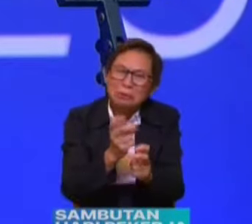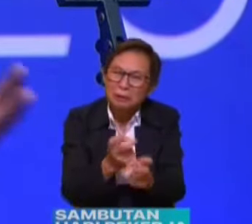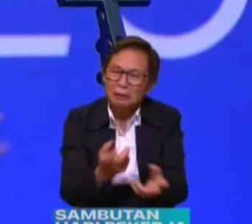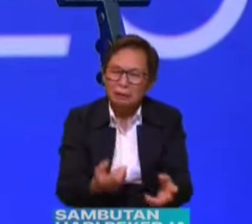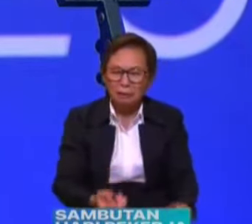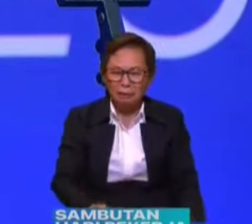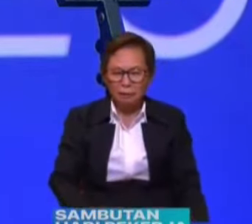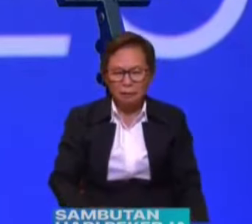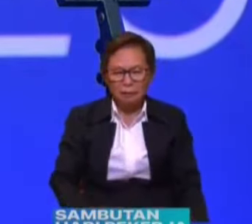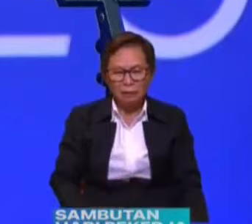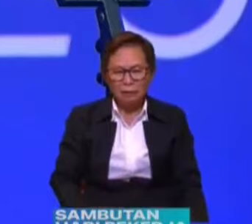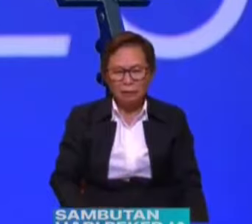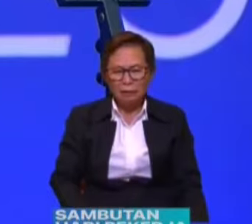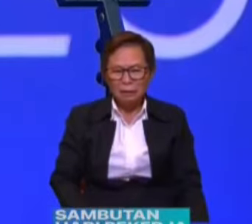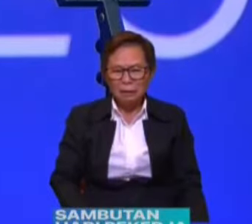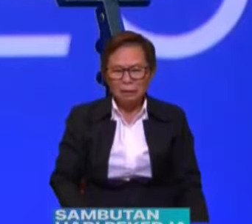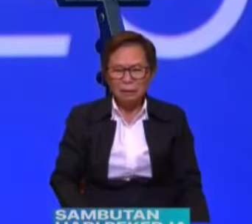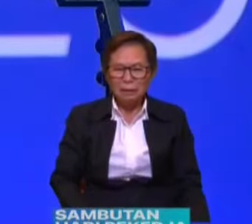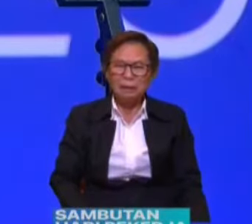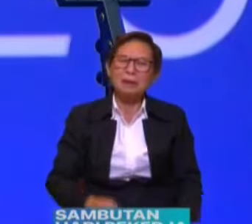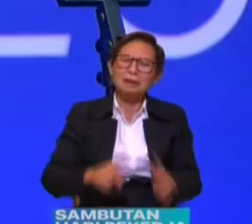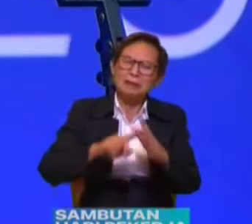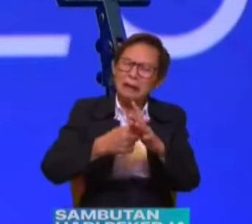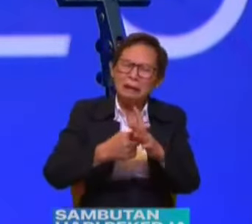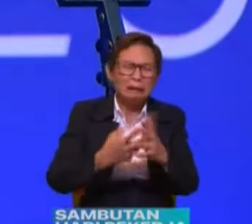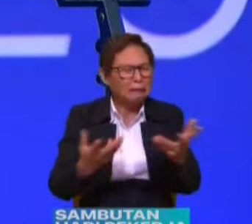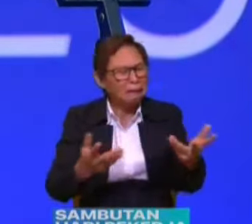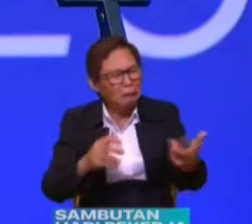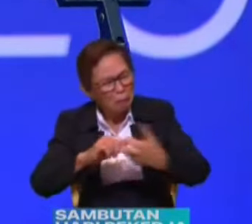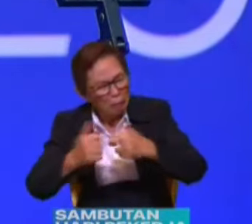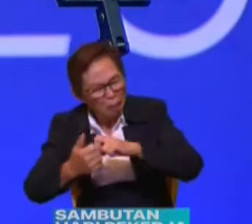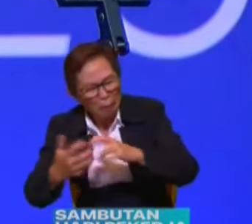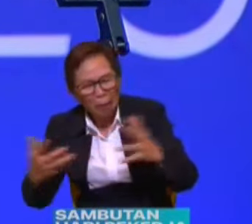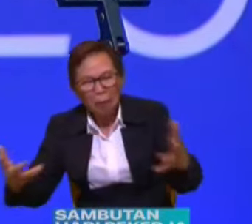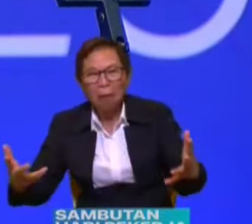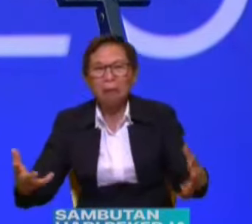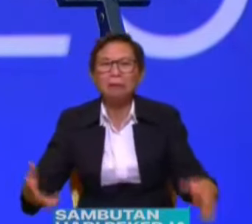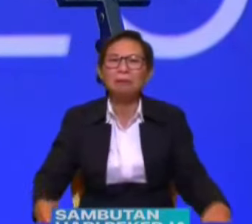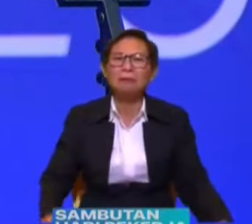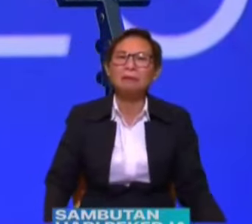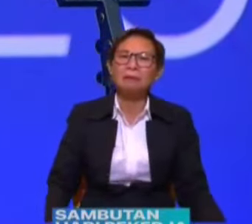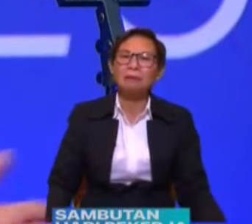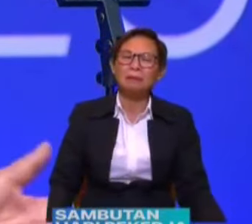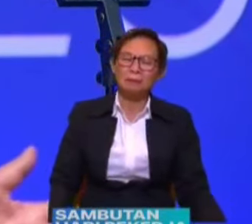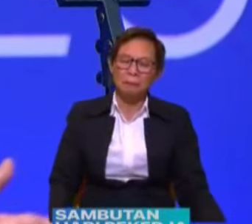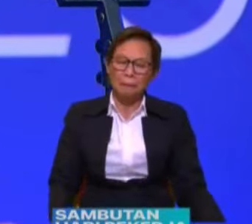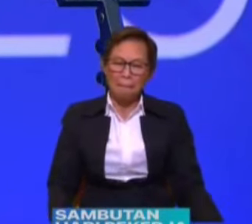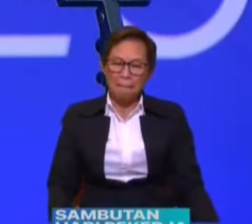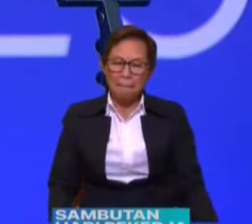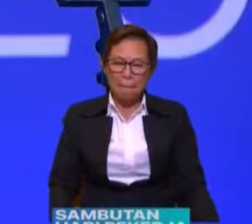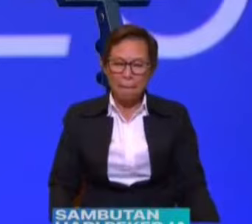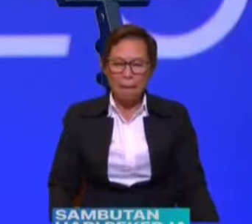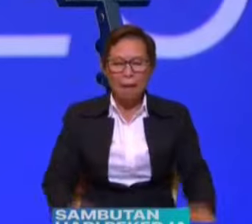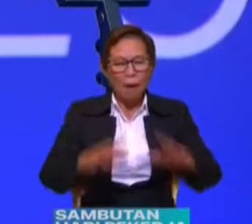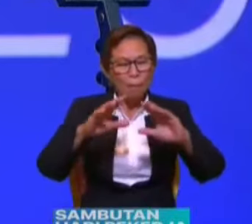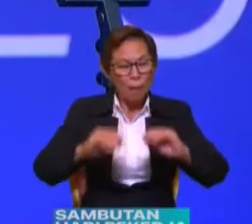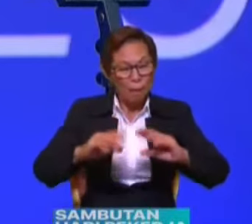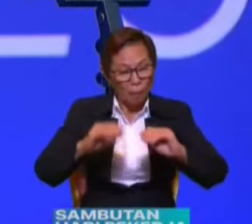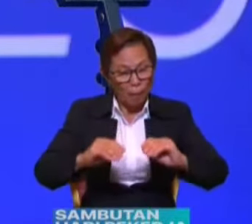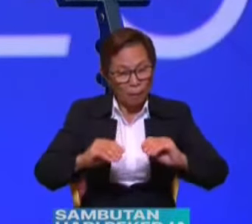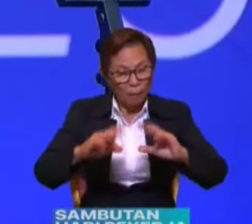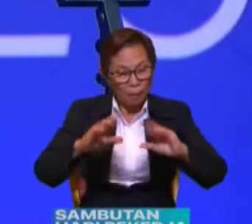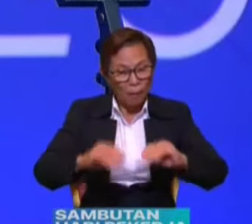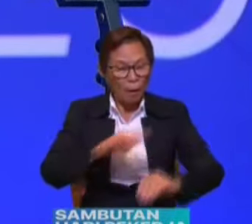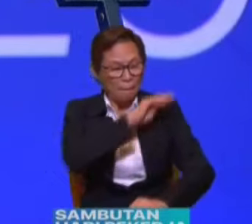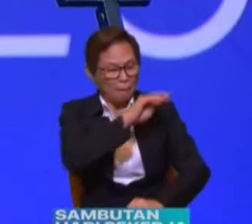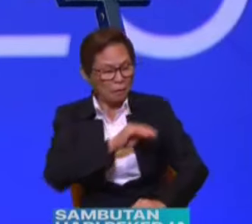Hiruk pikuk bisingnya pelaksanaan. Ya. Sebab tu dalam mesyuarat Jemaah